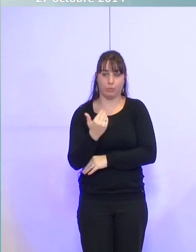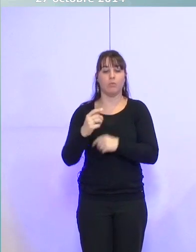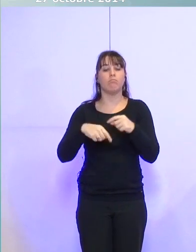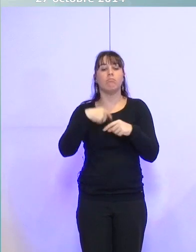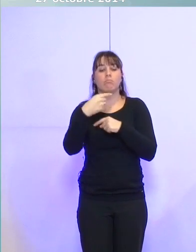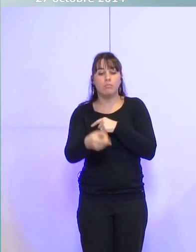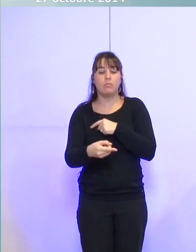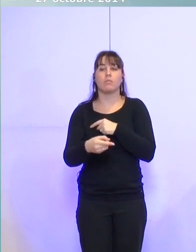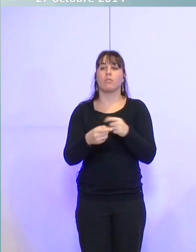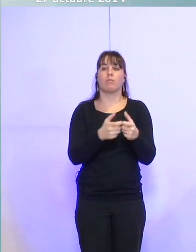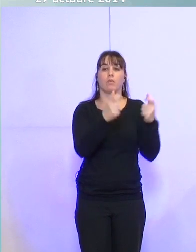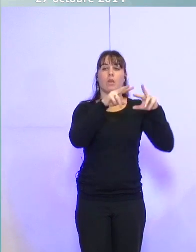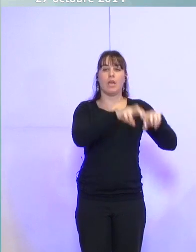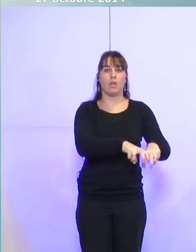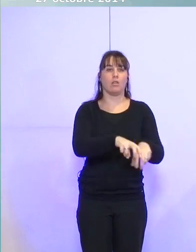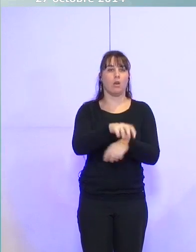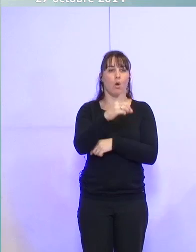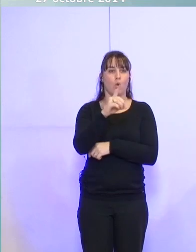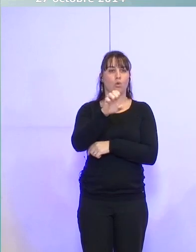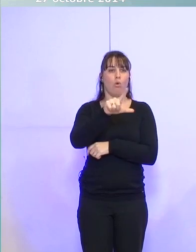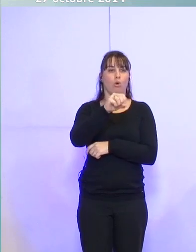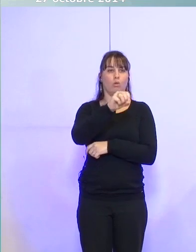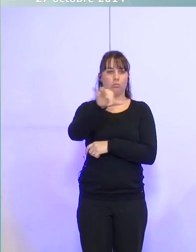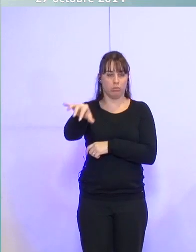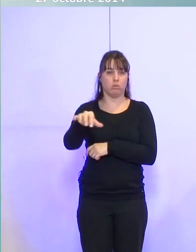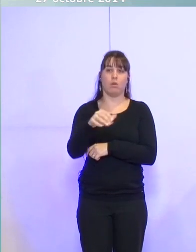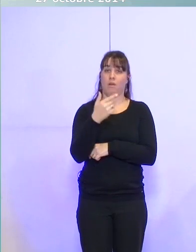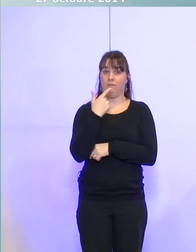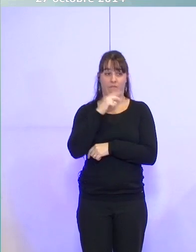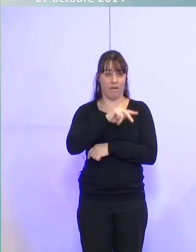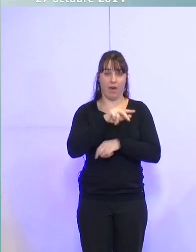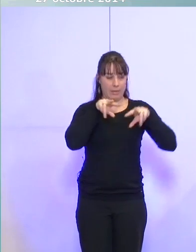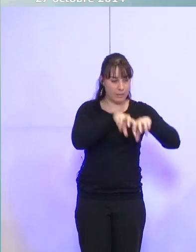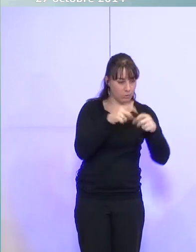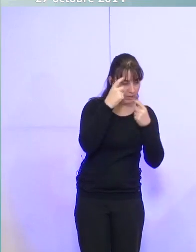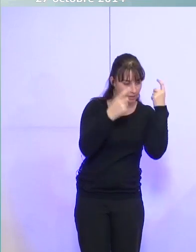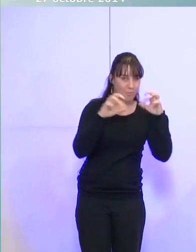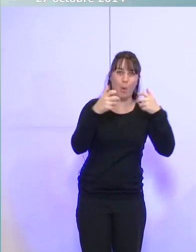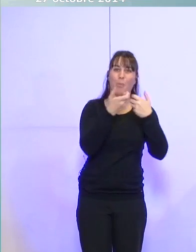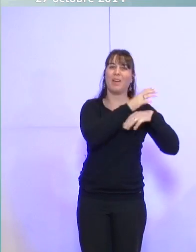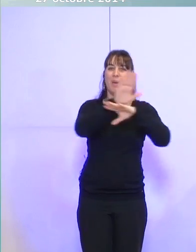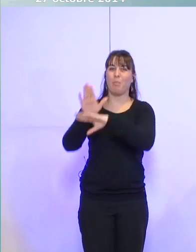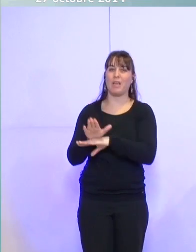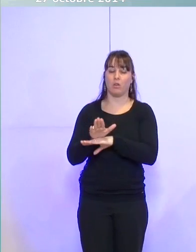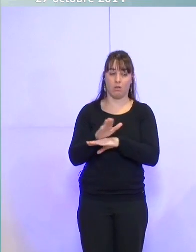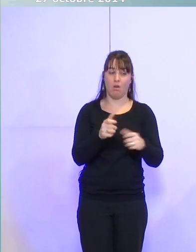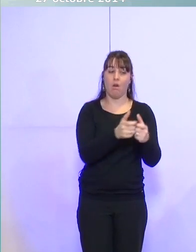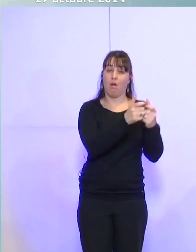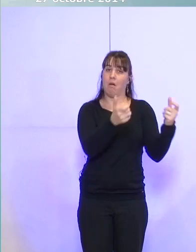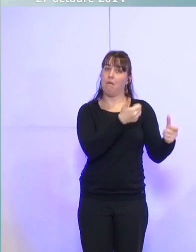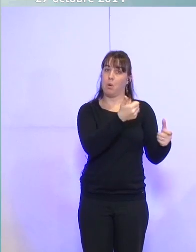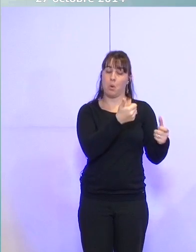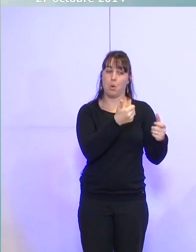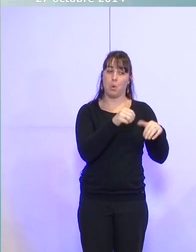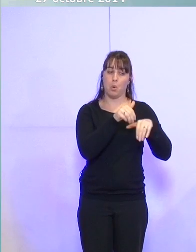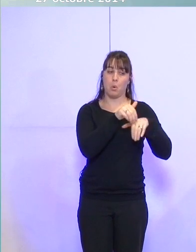du cabinet Deloitte in extenso, sur commande d'Alpexpo cette fois-ci, permettra d'y remédier, et ce cabinet a déjà commencé à affecter